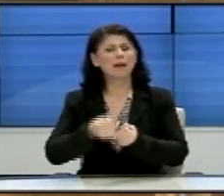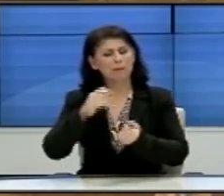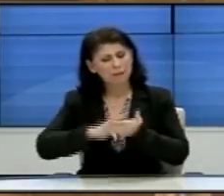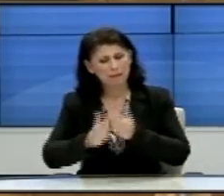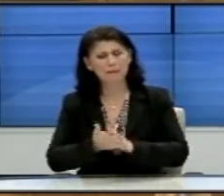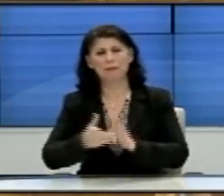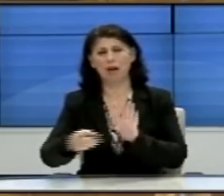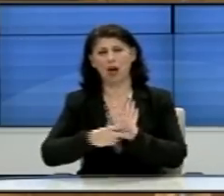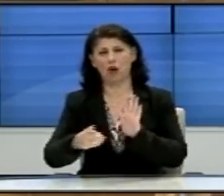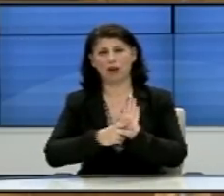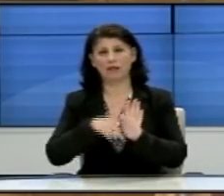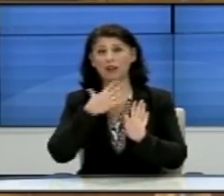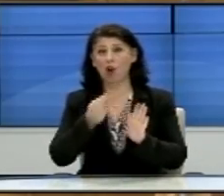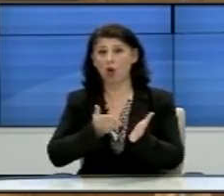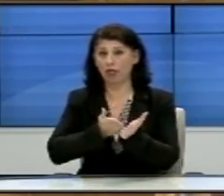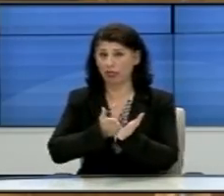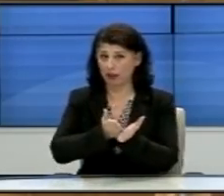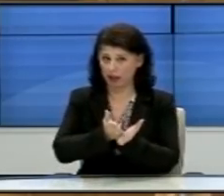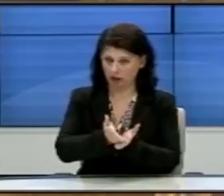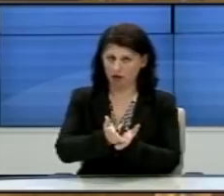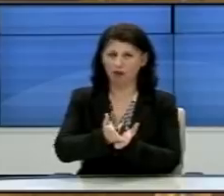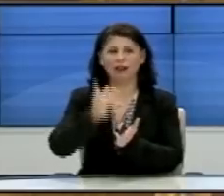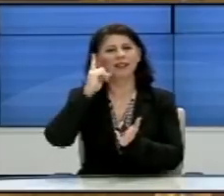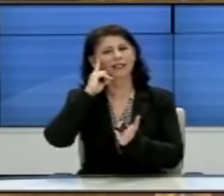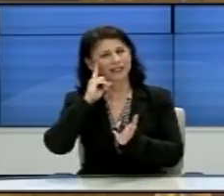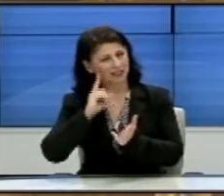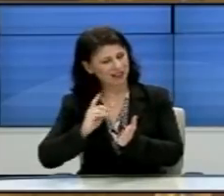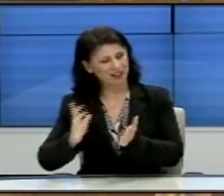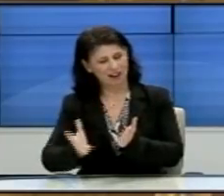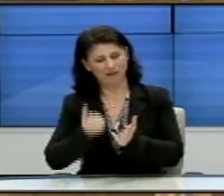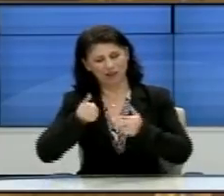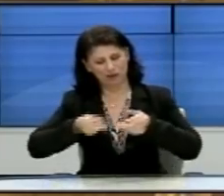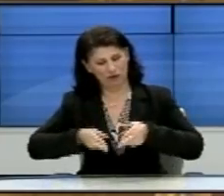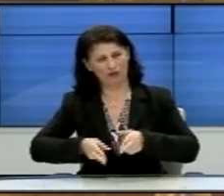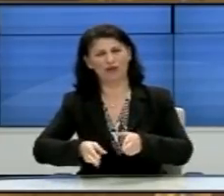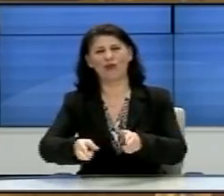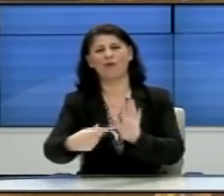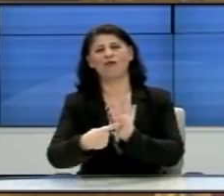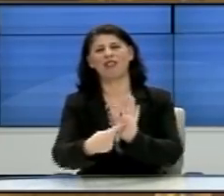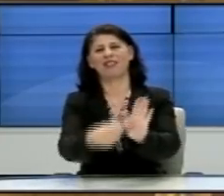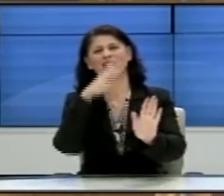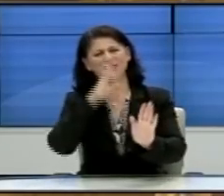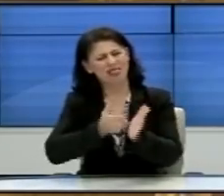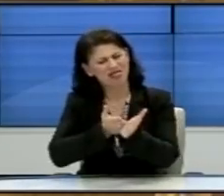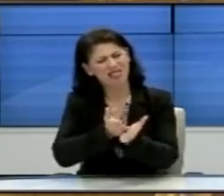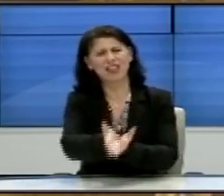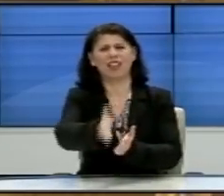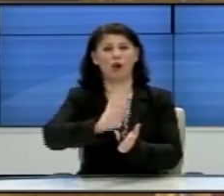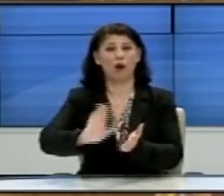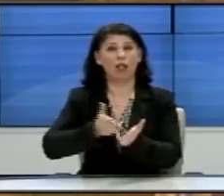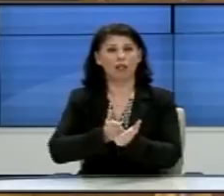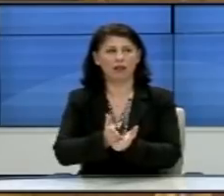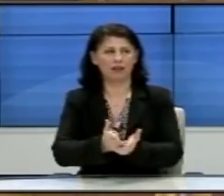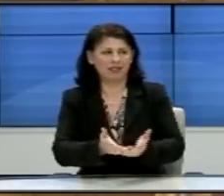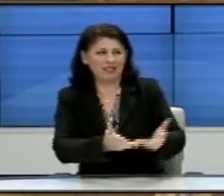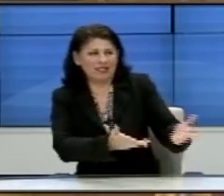σας. Γιατί το δίκιο πάντα ξέρει να βρίσκει το δρόμο για να εκφραστεί. Και το δίκιο λέει